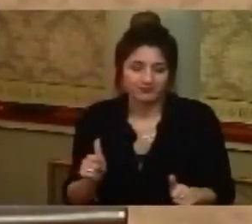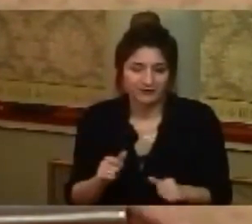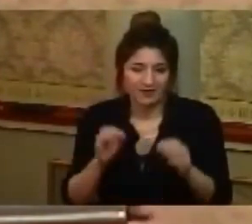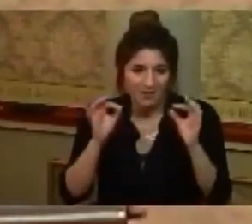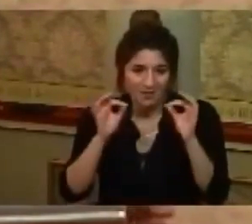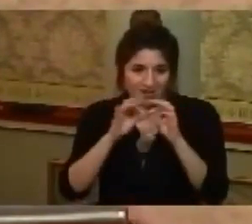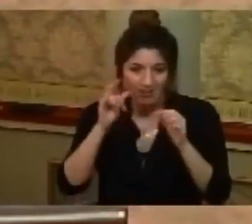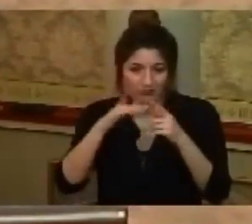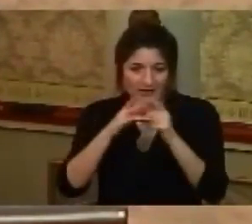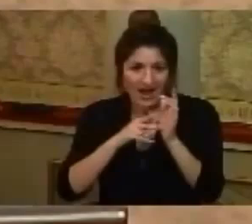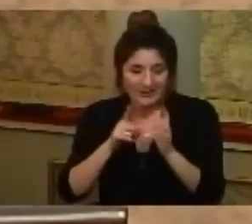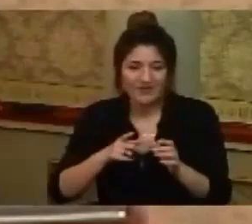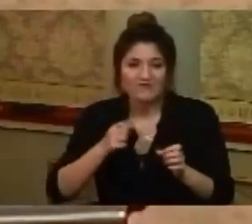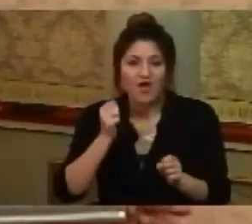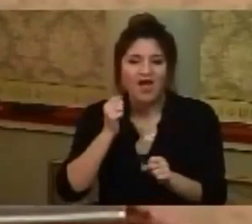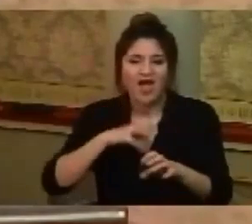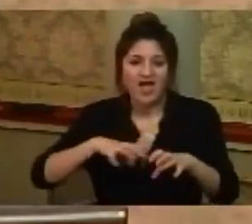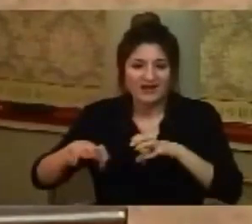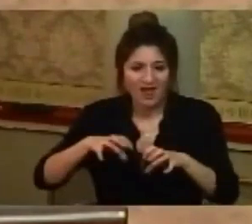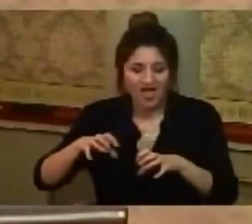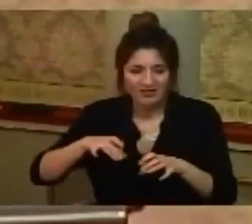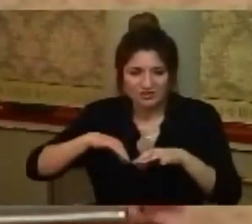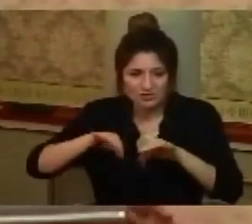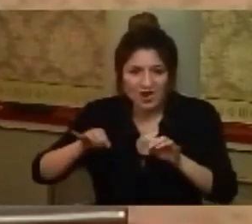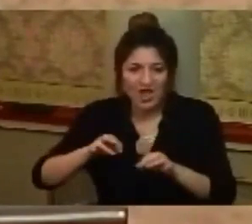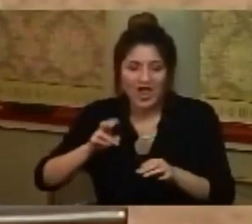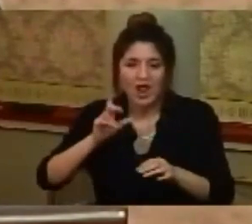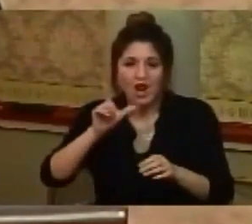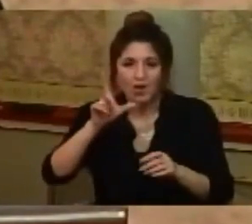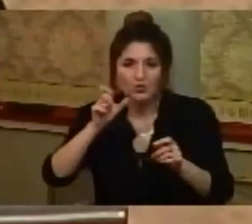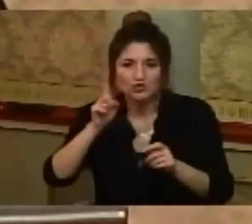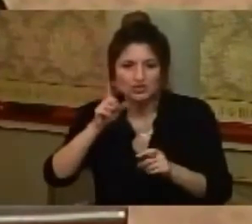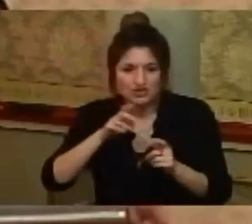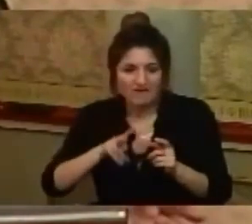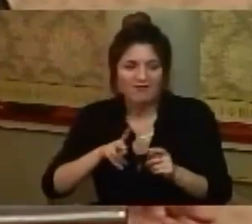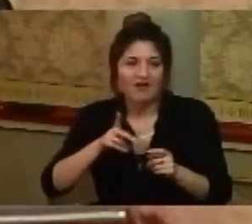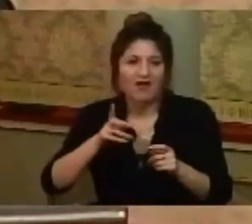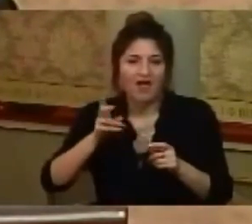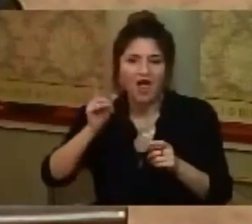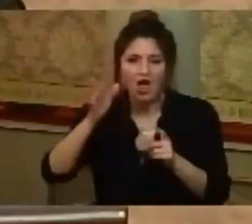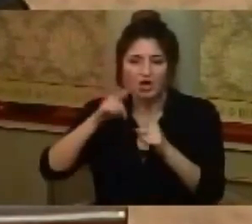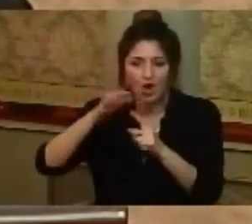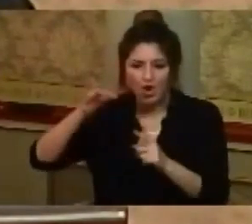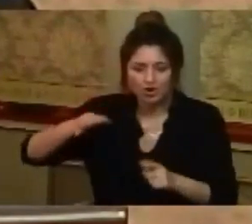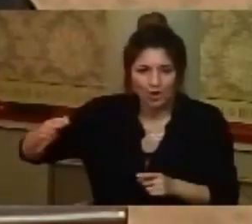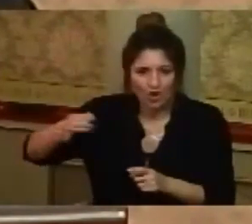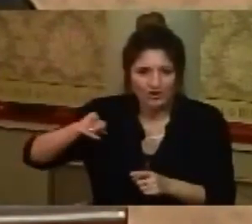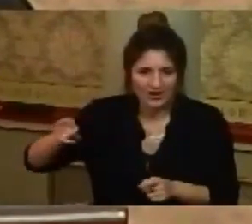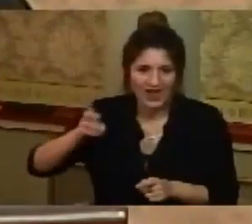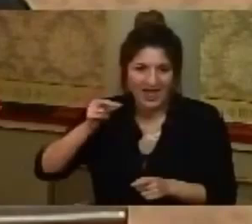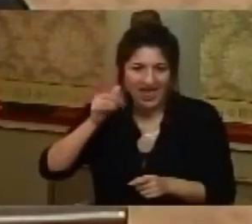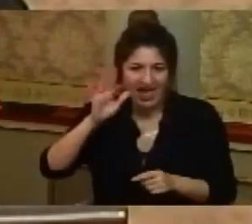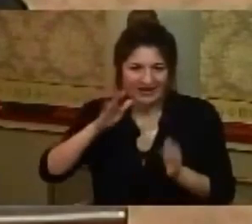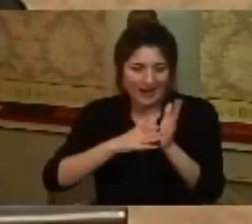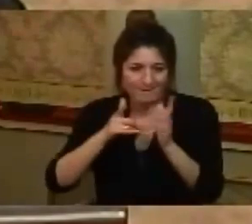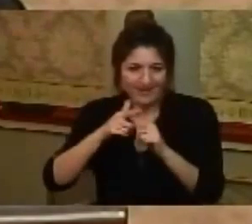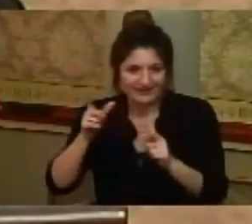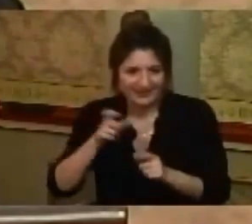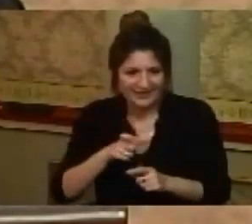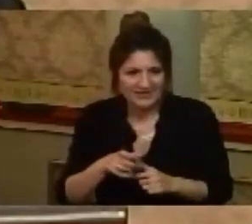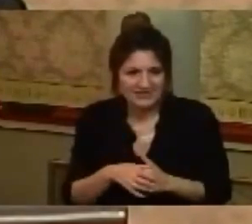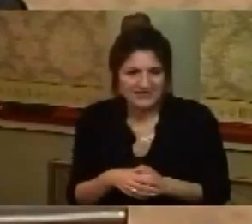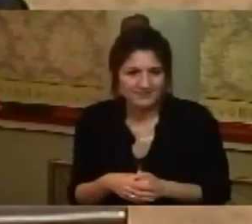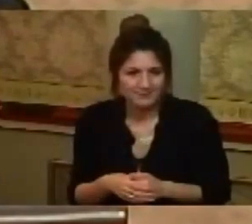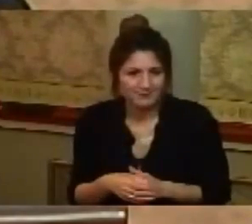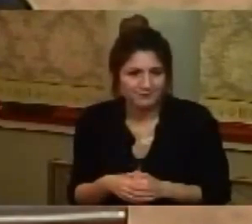Branimirova, Radnička, Lučićeva, Rotor Emetinec, Pješački most Ilađinov koji ga je nacrto